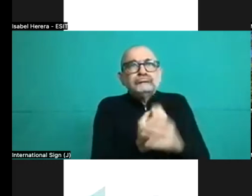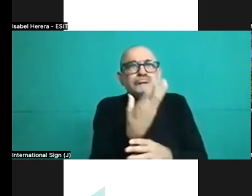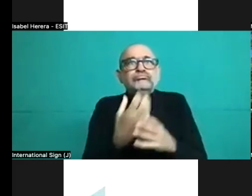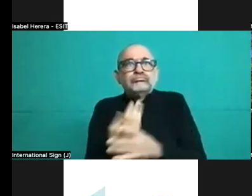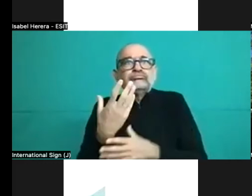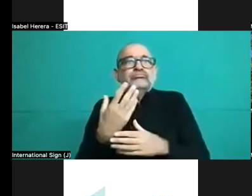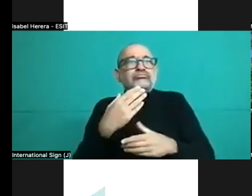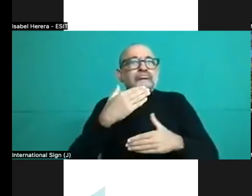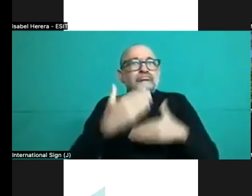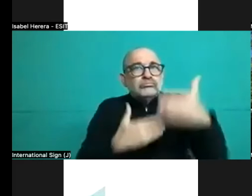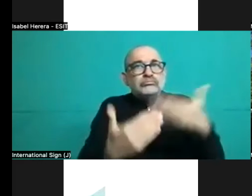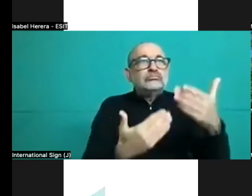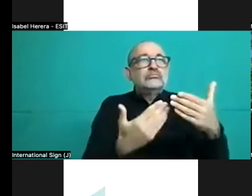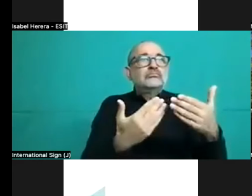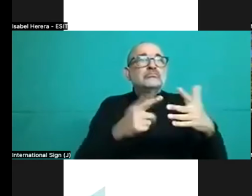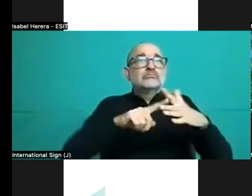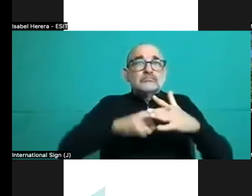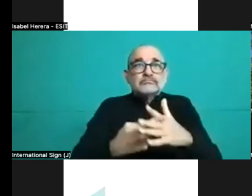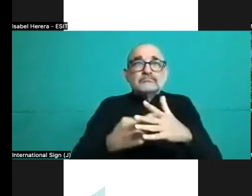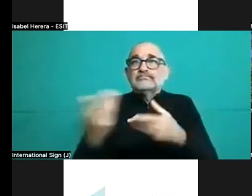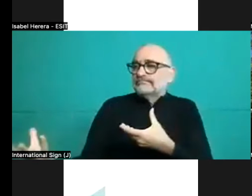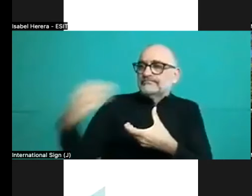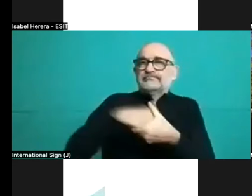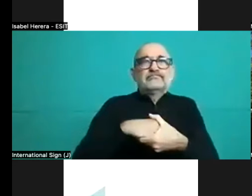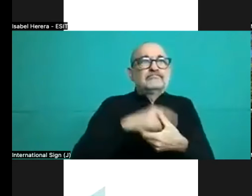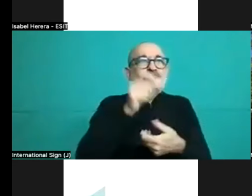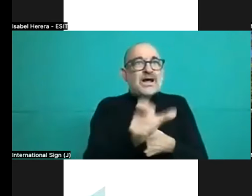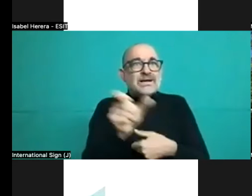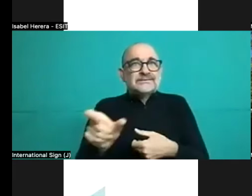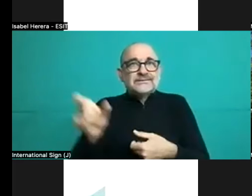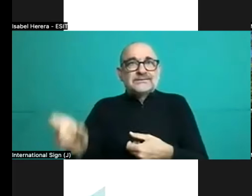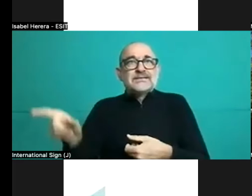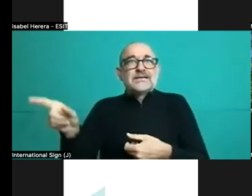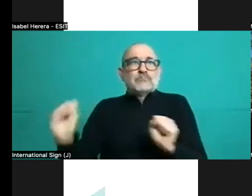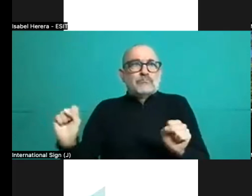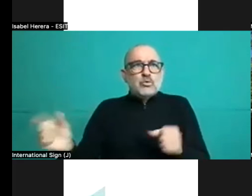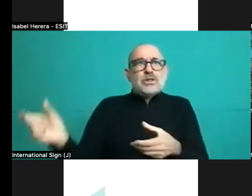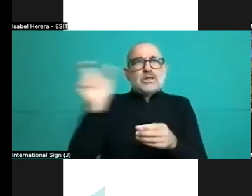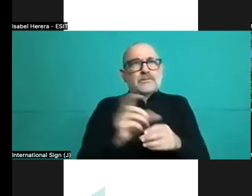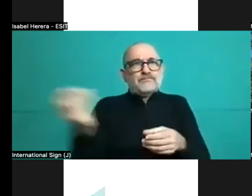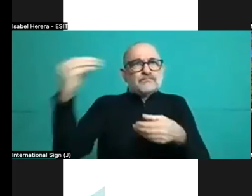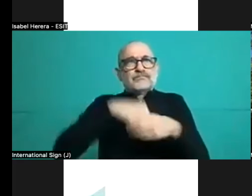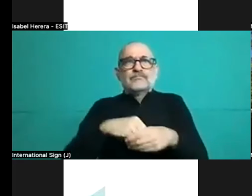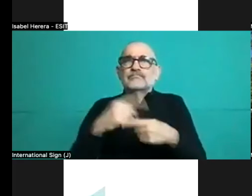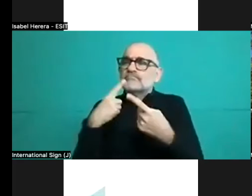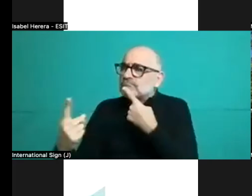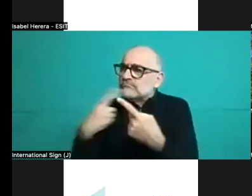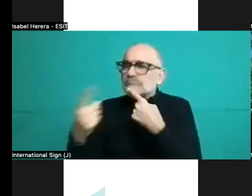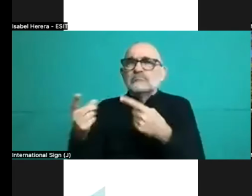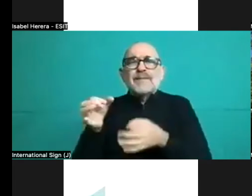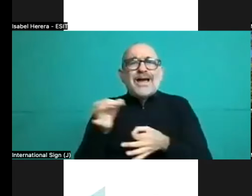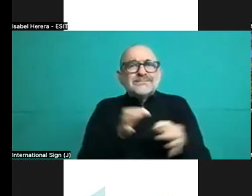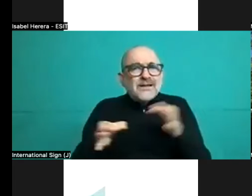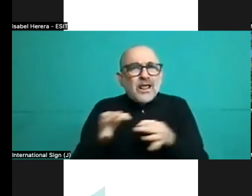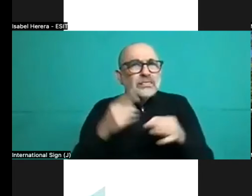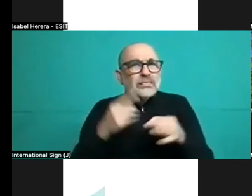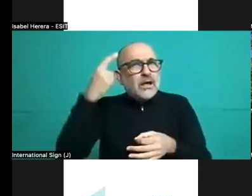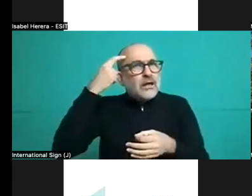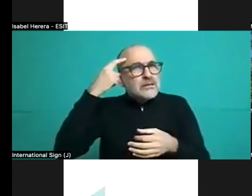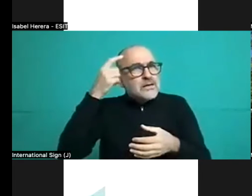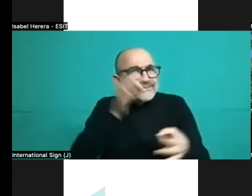et donc les espaces pour que les participants puissent participer à l'élaboration des stratégies.